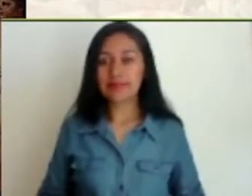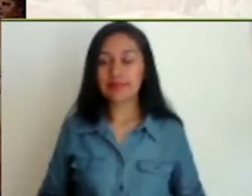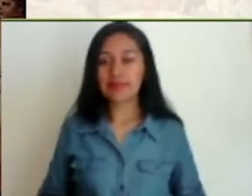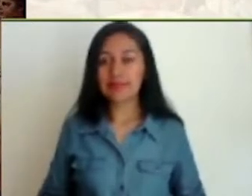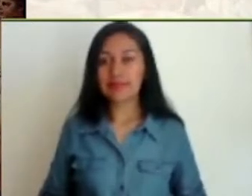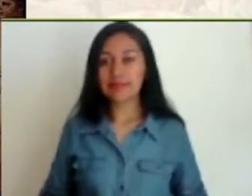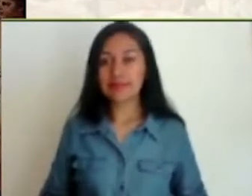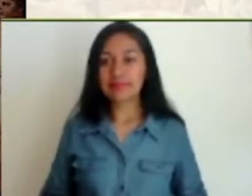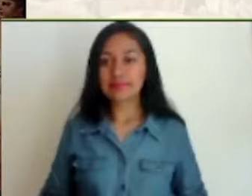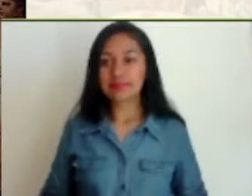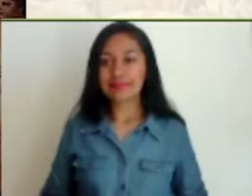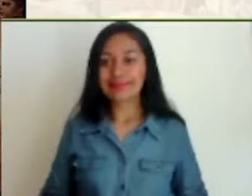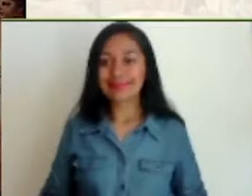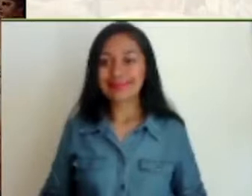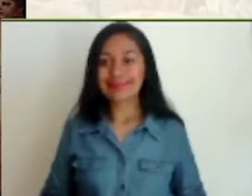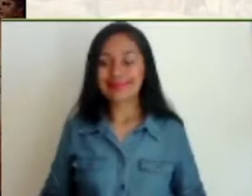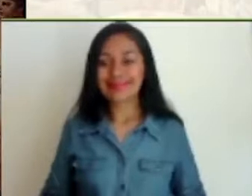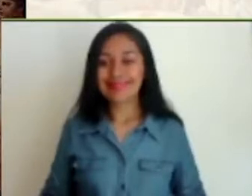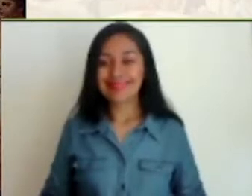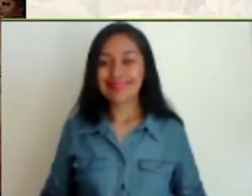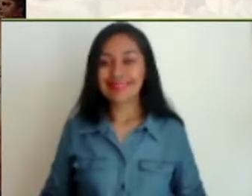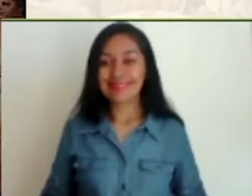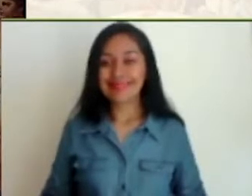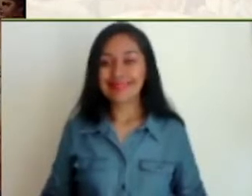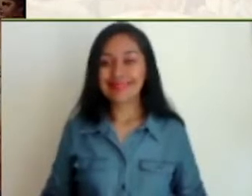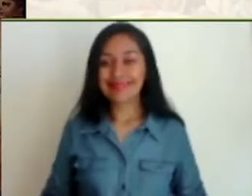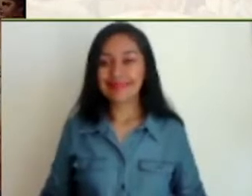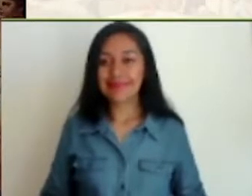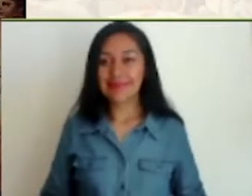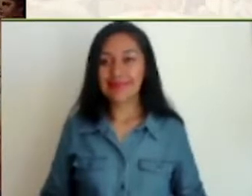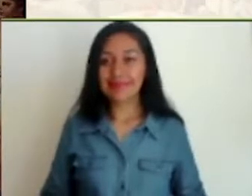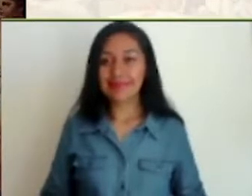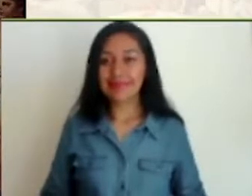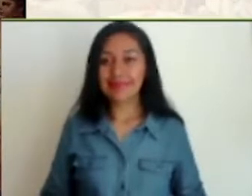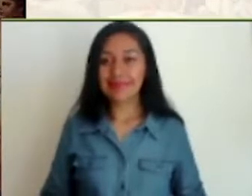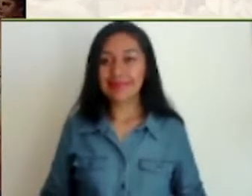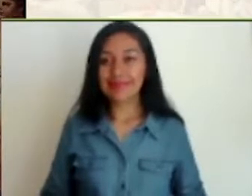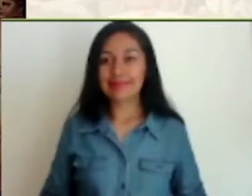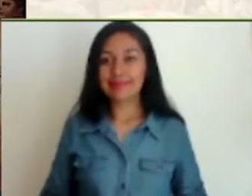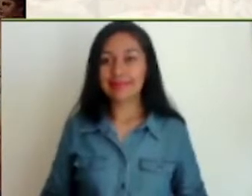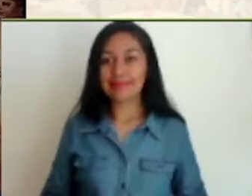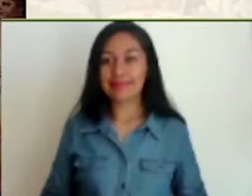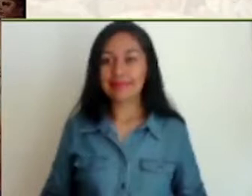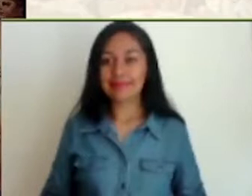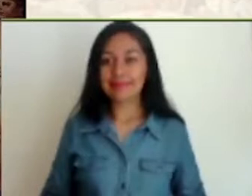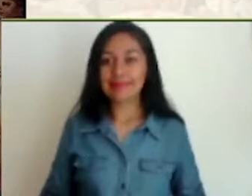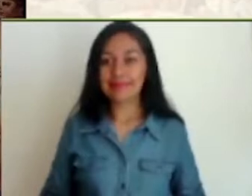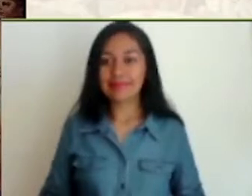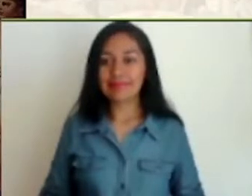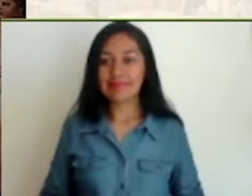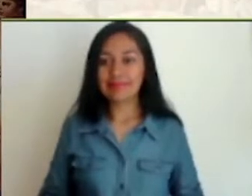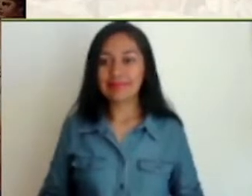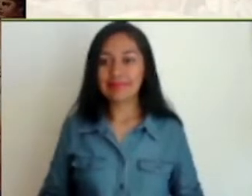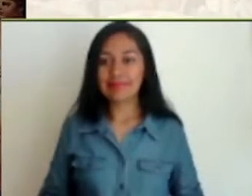lisci, che non offrivano appiglio al miasma. E ancora animali, ma senza cabezza e bardatura, che potevano portare